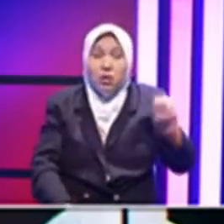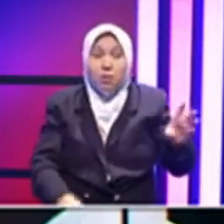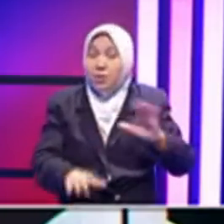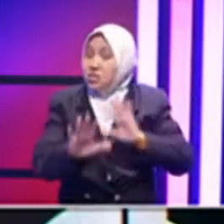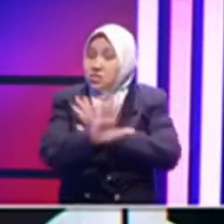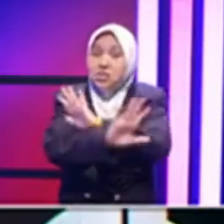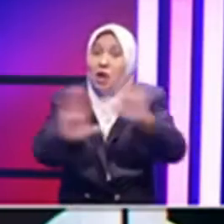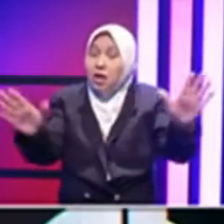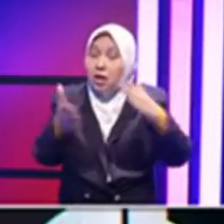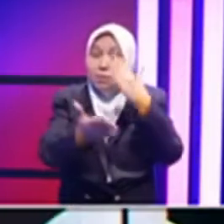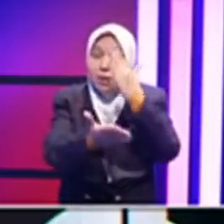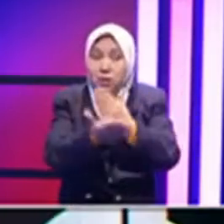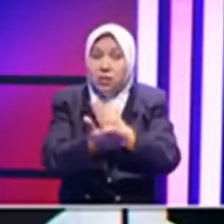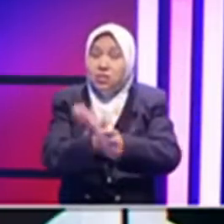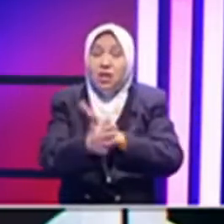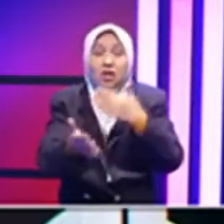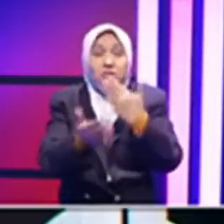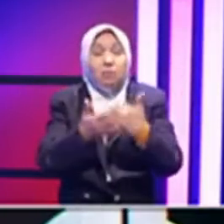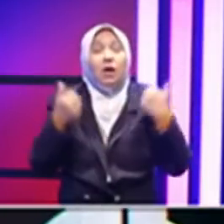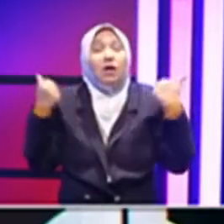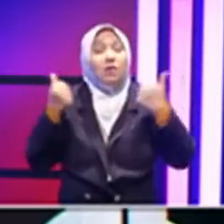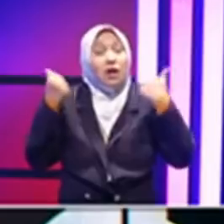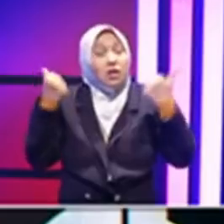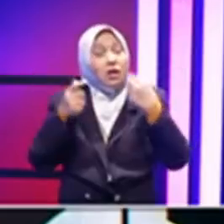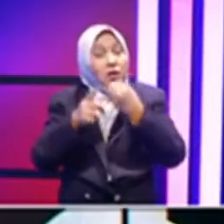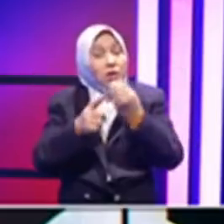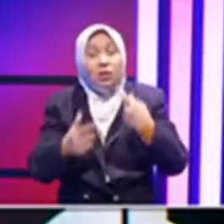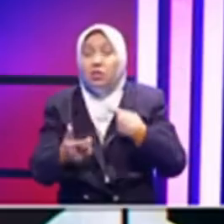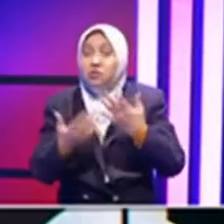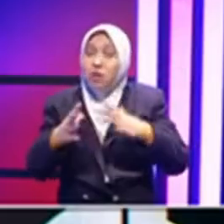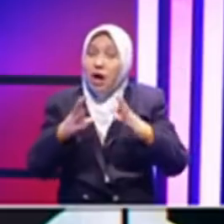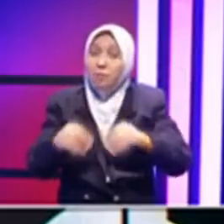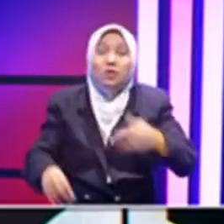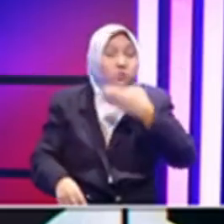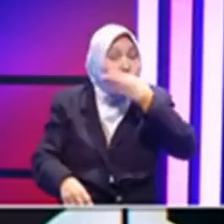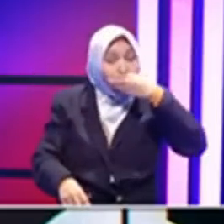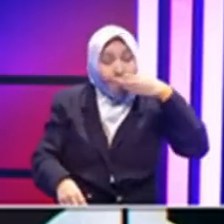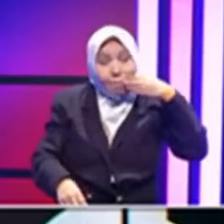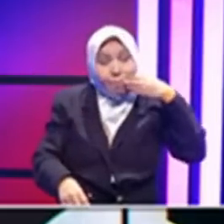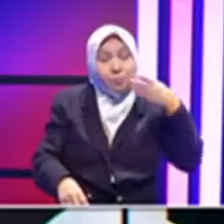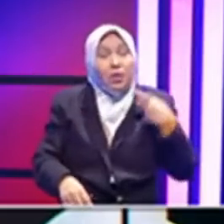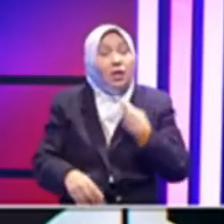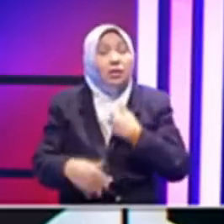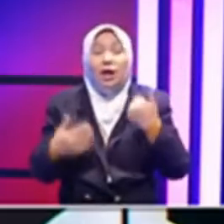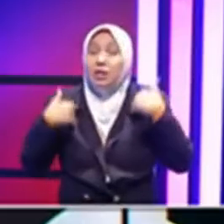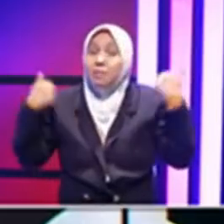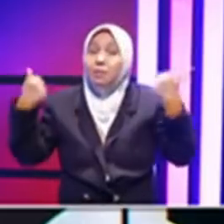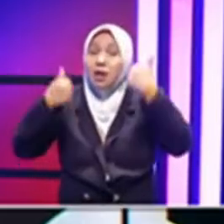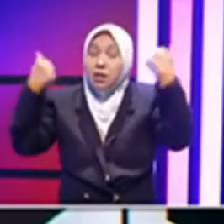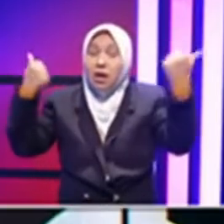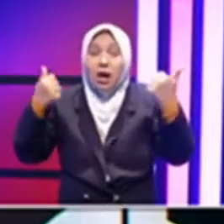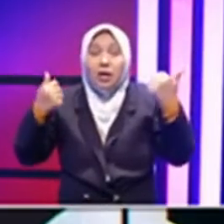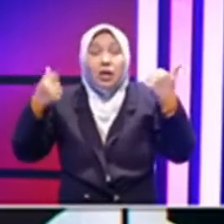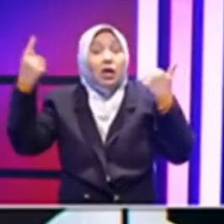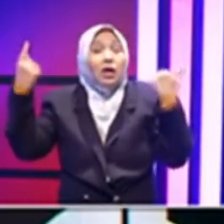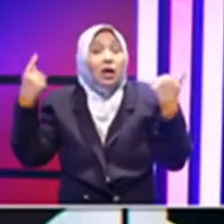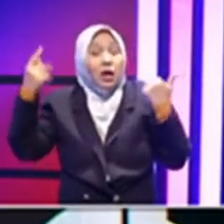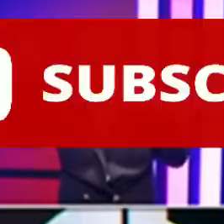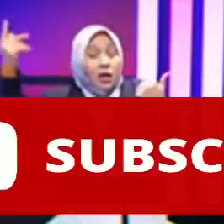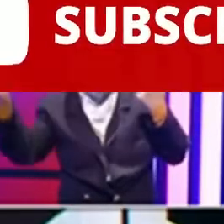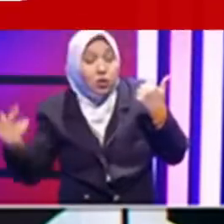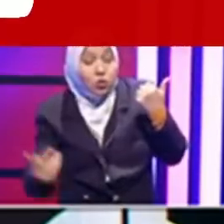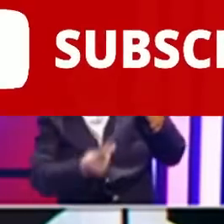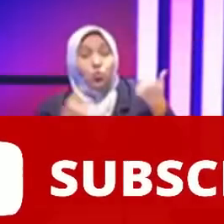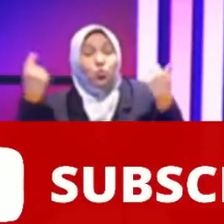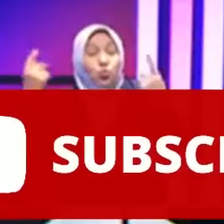berhenti. Jangan sampai hari raya ataupun kita dah habis puasa ini, kita ada perayaan kenduri kahwin dan sebagainya,